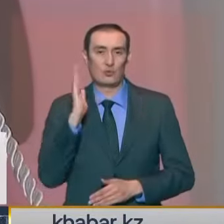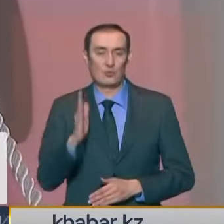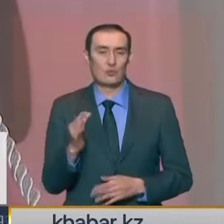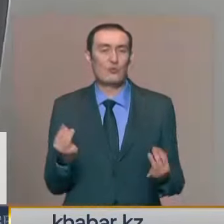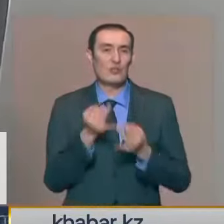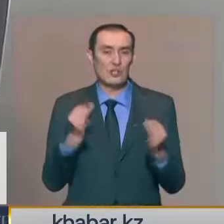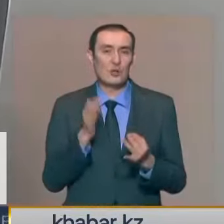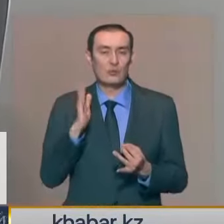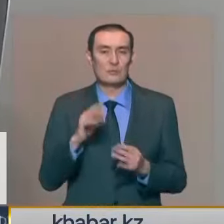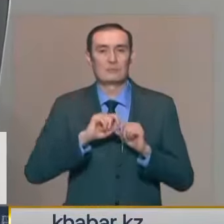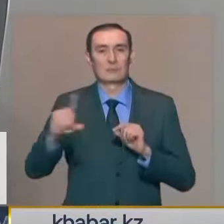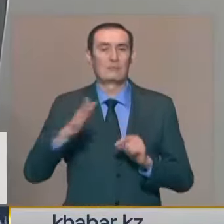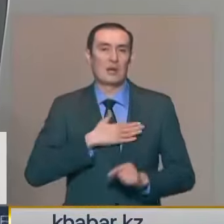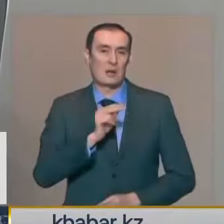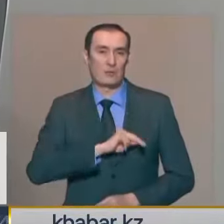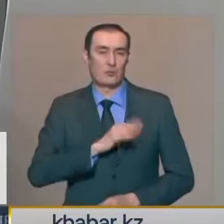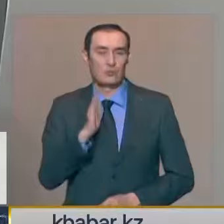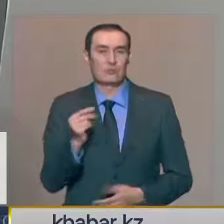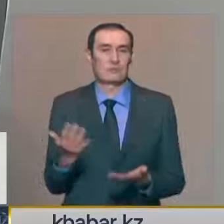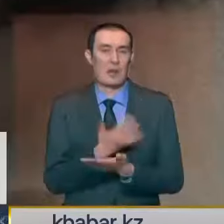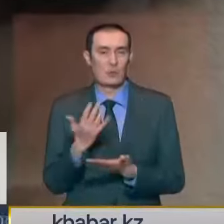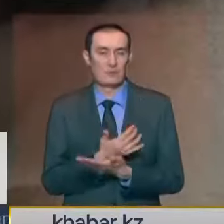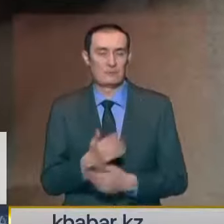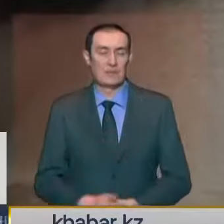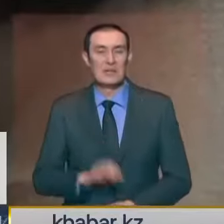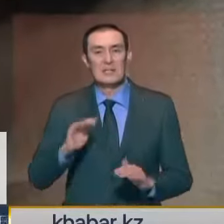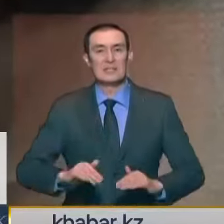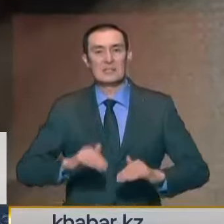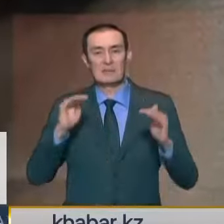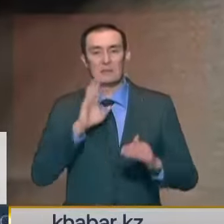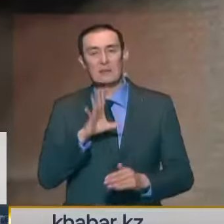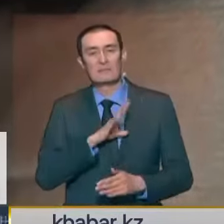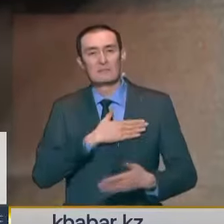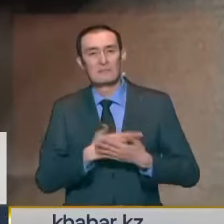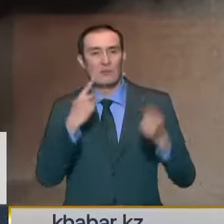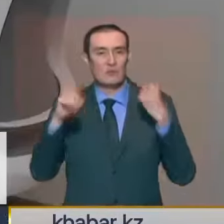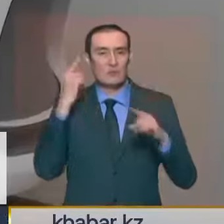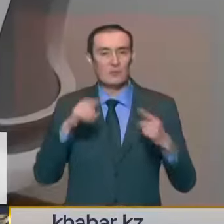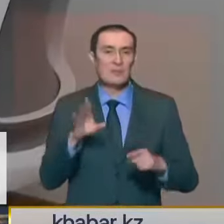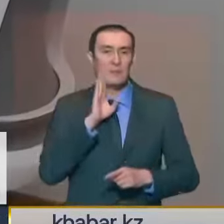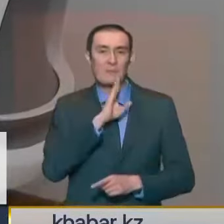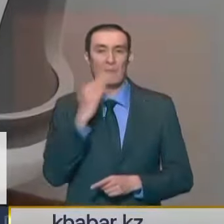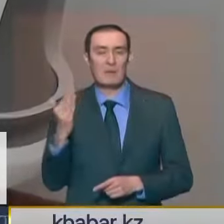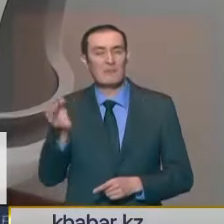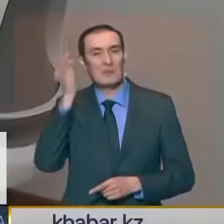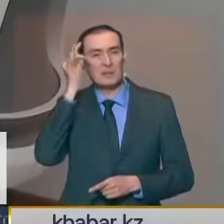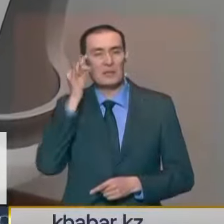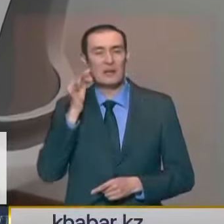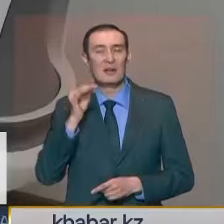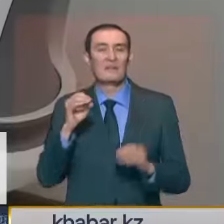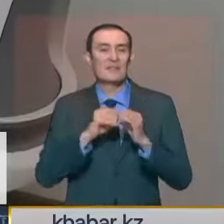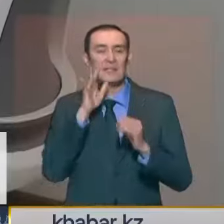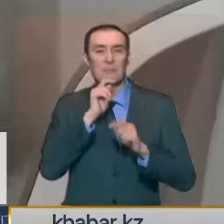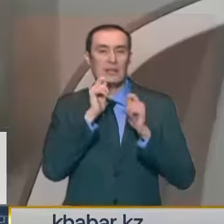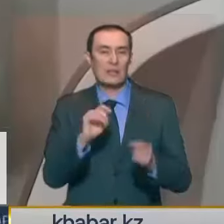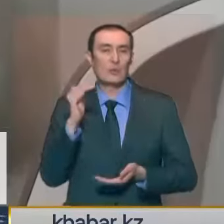это увлечение станет моей работой и будет приносить доход с детства Жанар проявляла творческие способности мама мастерицы вспоминает как в 10 лет